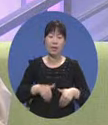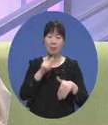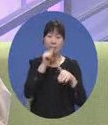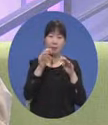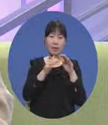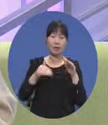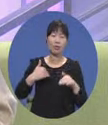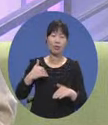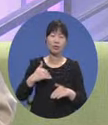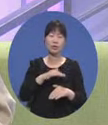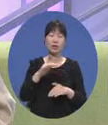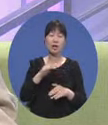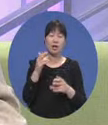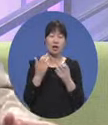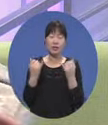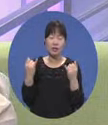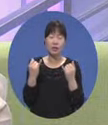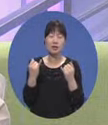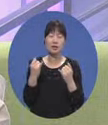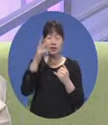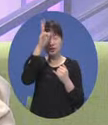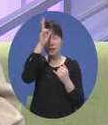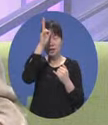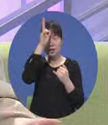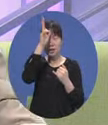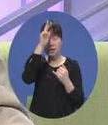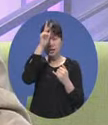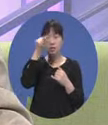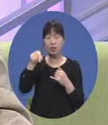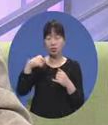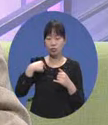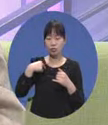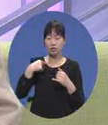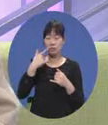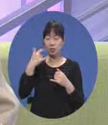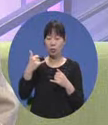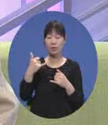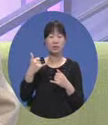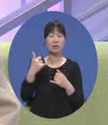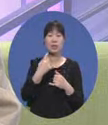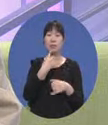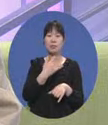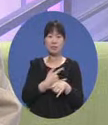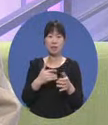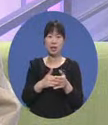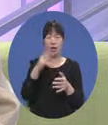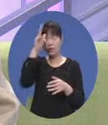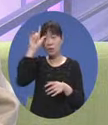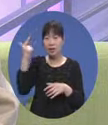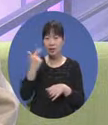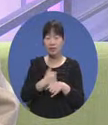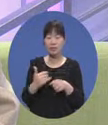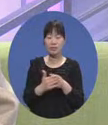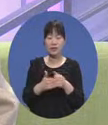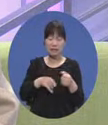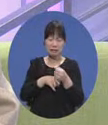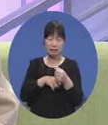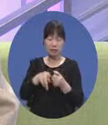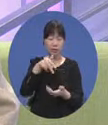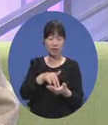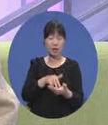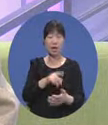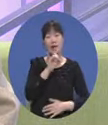절대 우리 형사님들은 본업이 있잖아요. 우리는 형사가 아니잖아요. 그렇죠. 그러니까 그런 식으로 취조하듯이 물어보면 안 됩니다. 아이 입장을